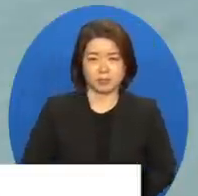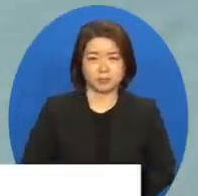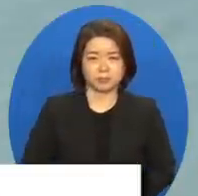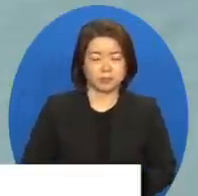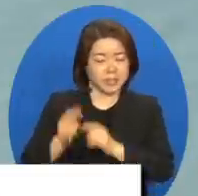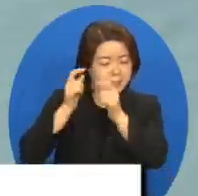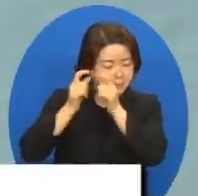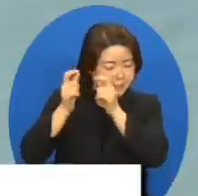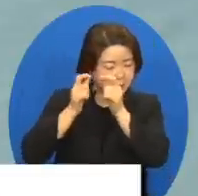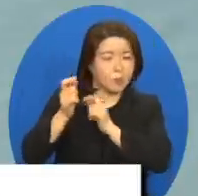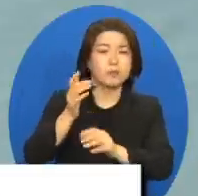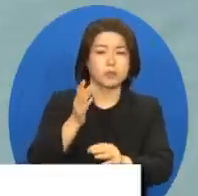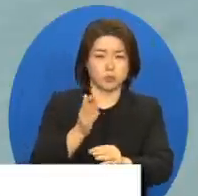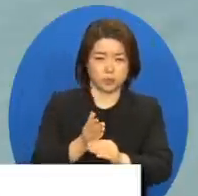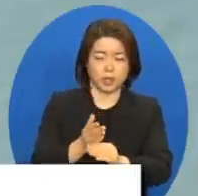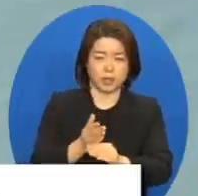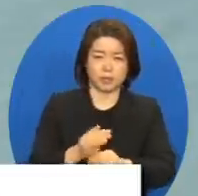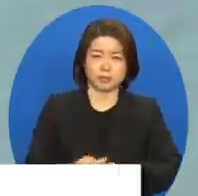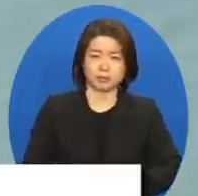고민하다가